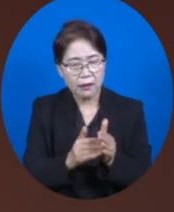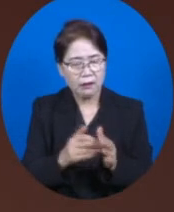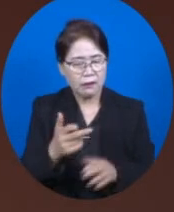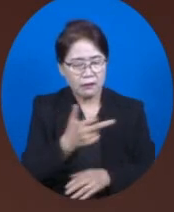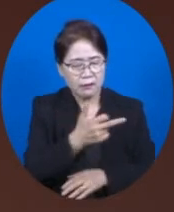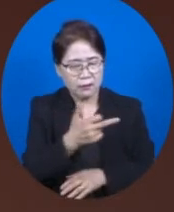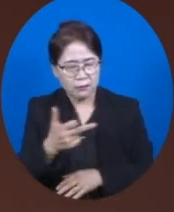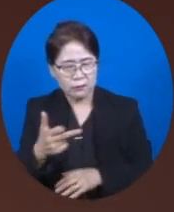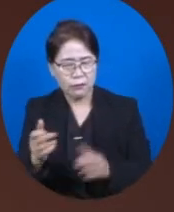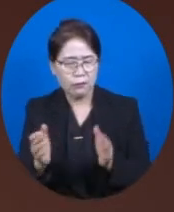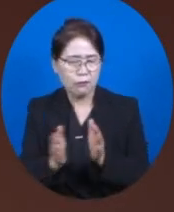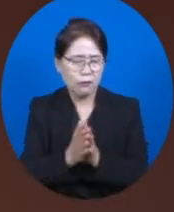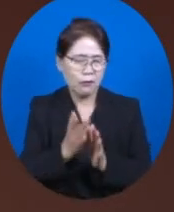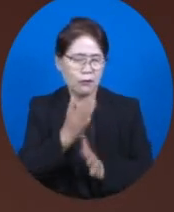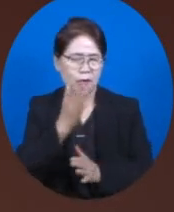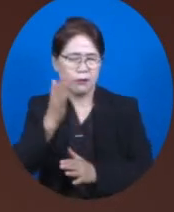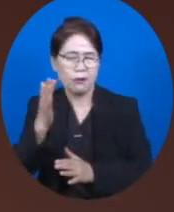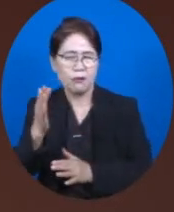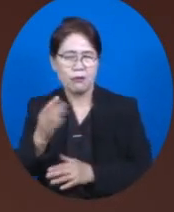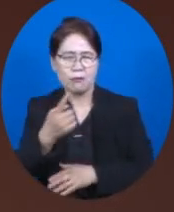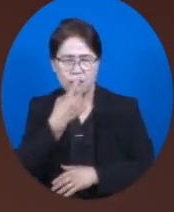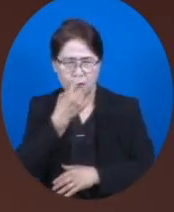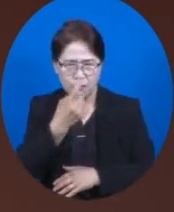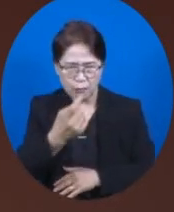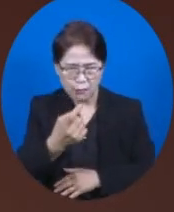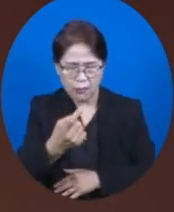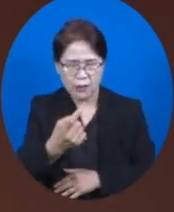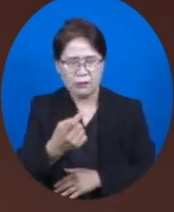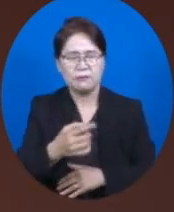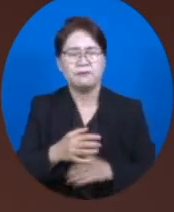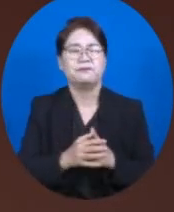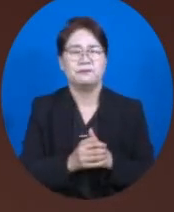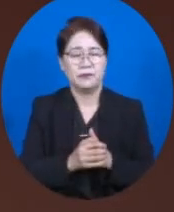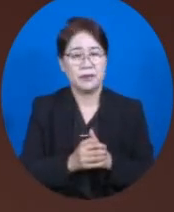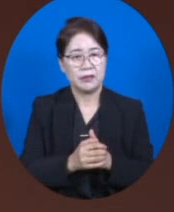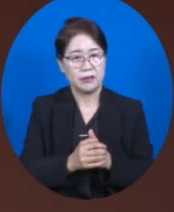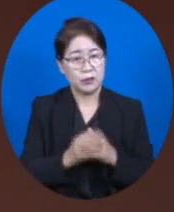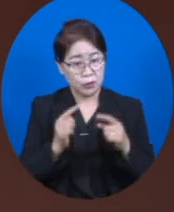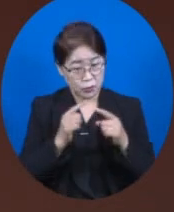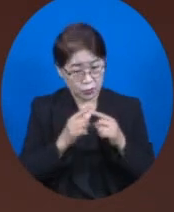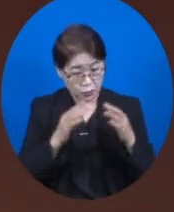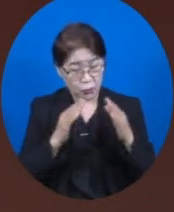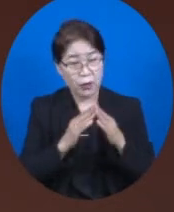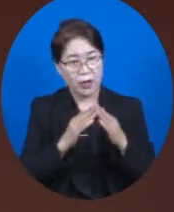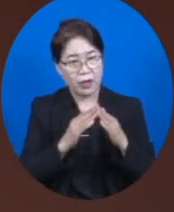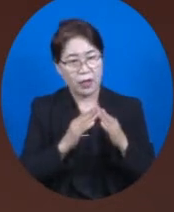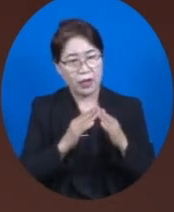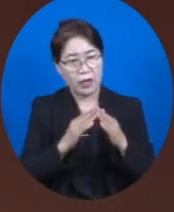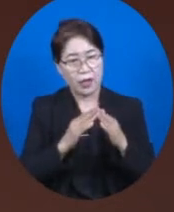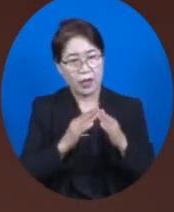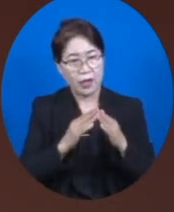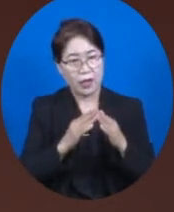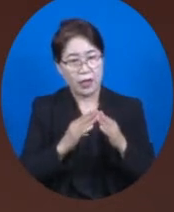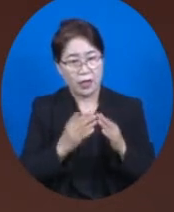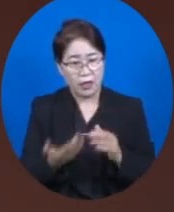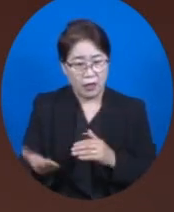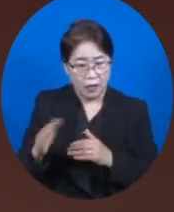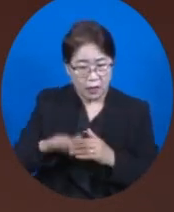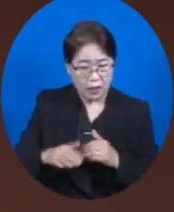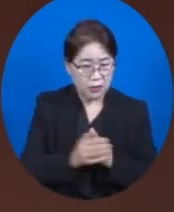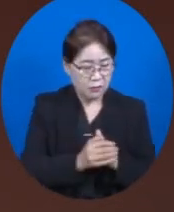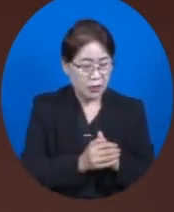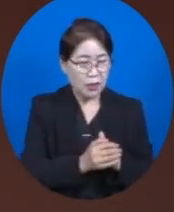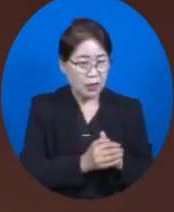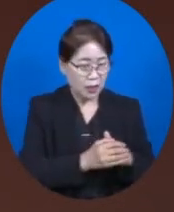크고 웅장하고 화려하고 멋있었겠어요 그런데 바빌론의 70년에 포로 생활을